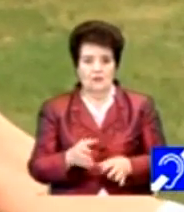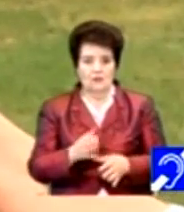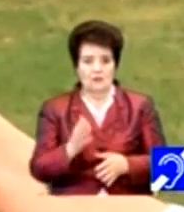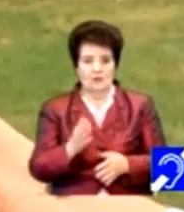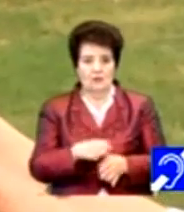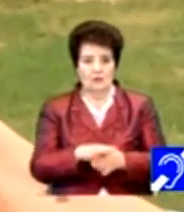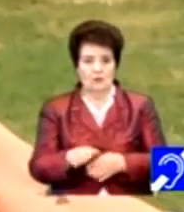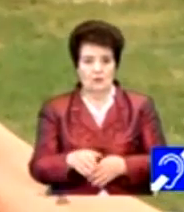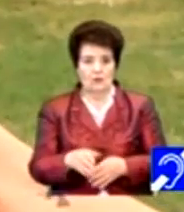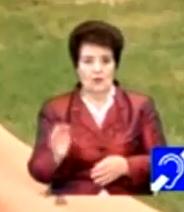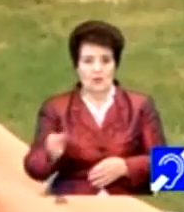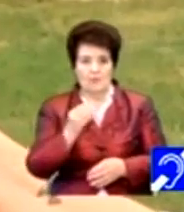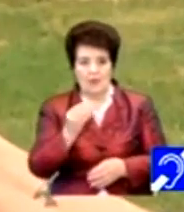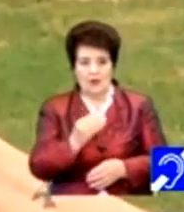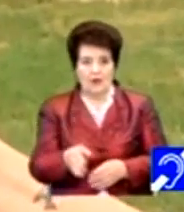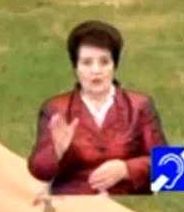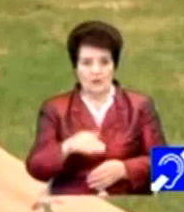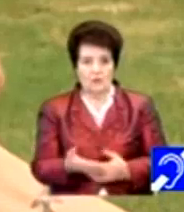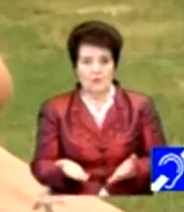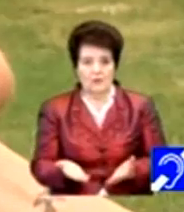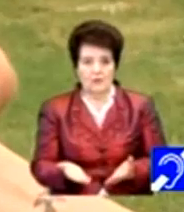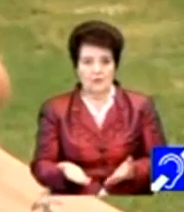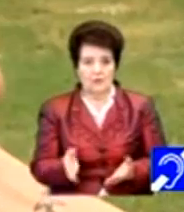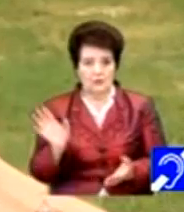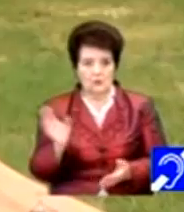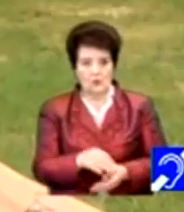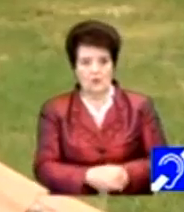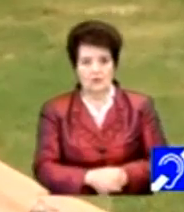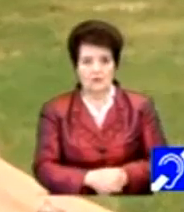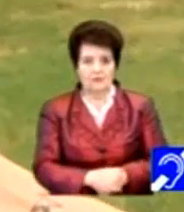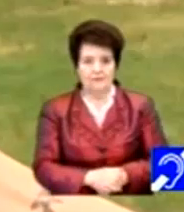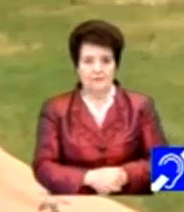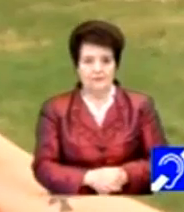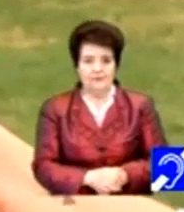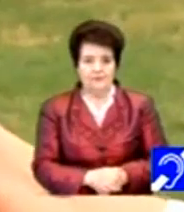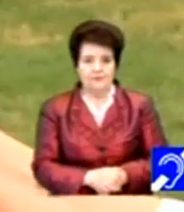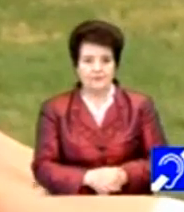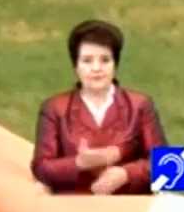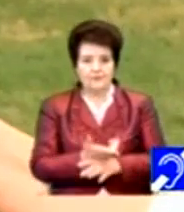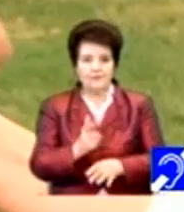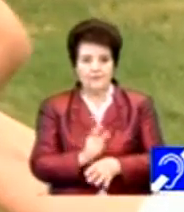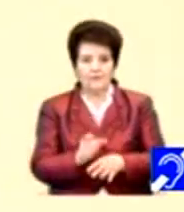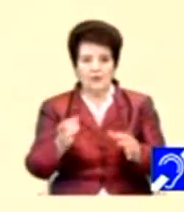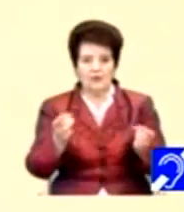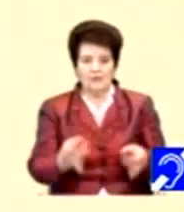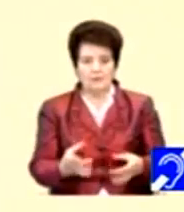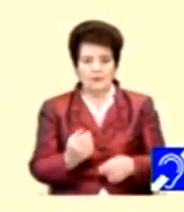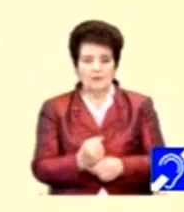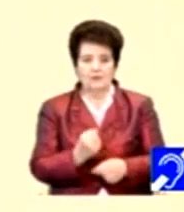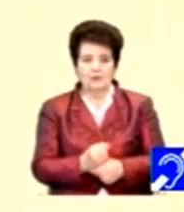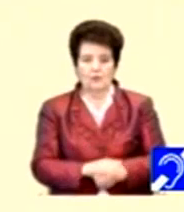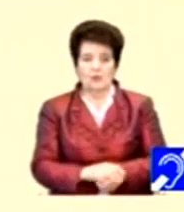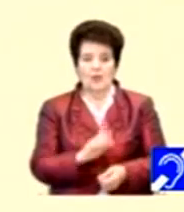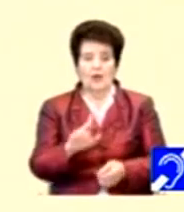totul. Ia că mă lași ei mâncare, duc acasă, stai 14 zile, toți. Extraordinar, e foarte simplu asta de făcut. Însă până